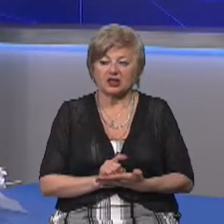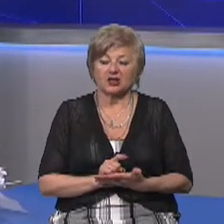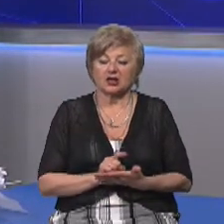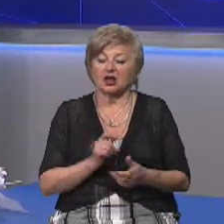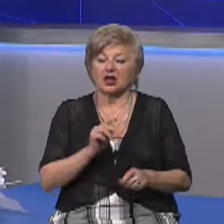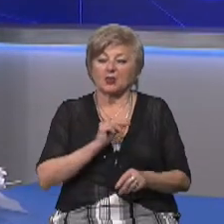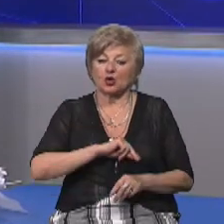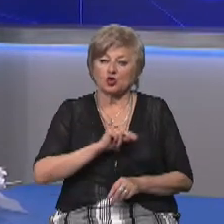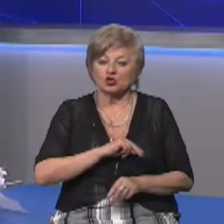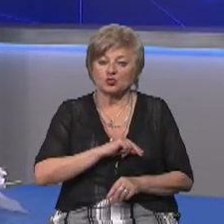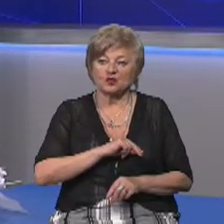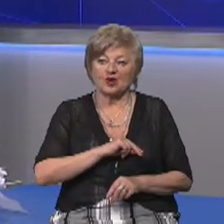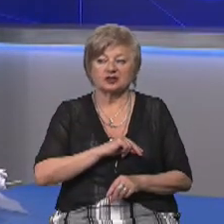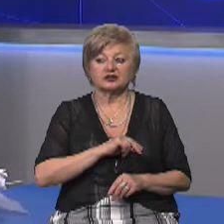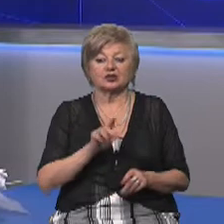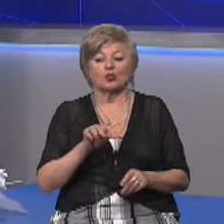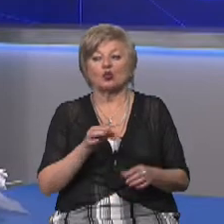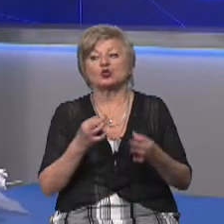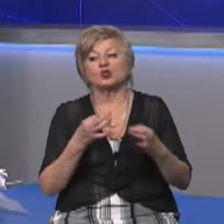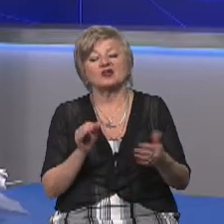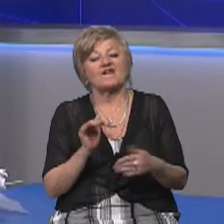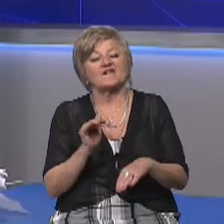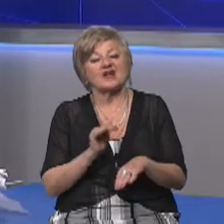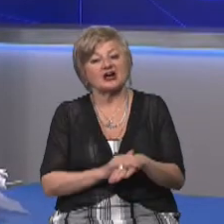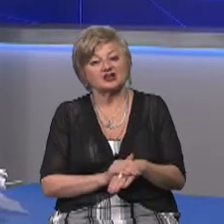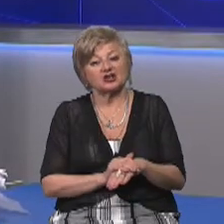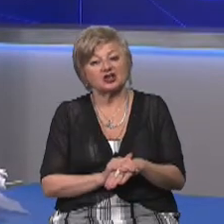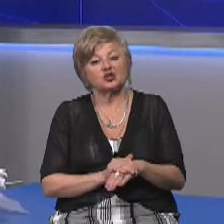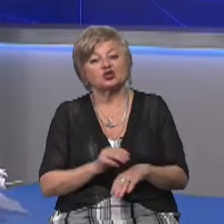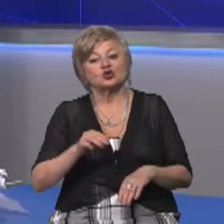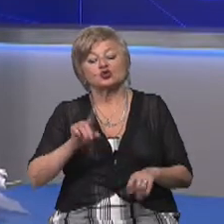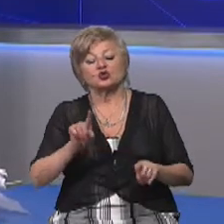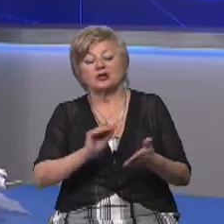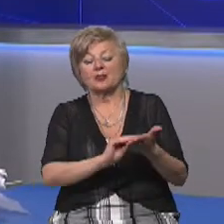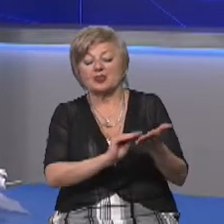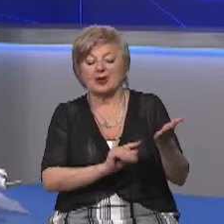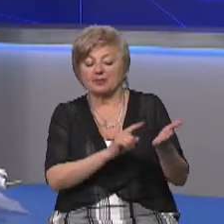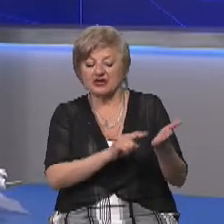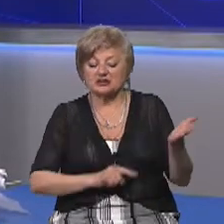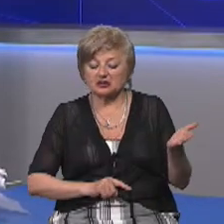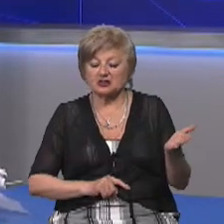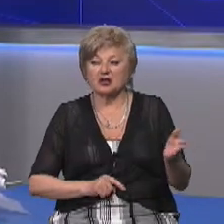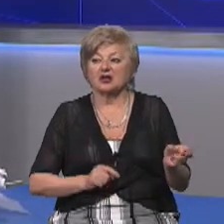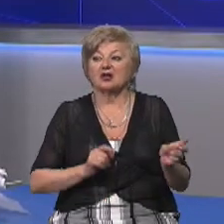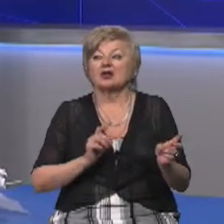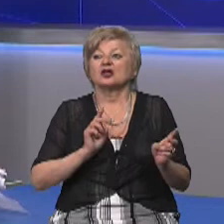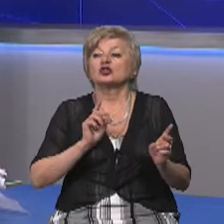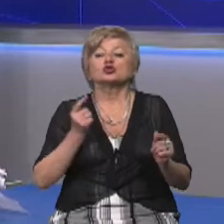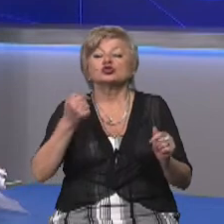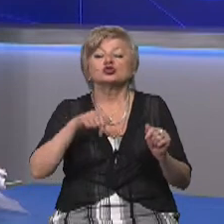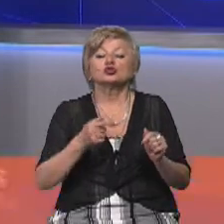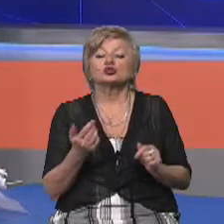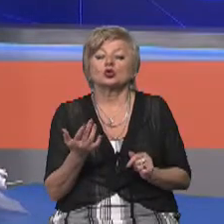ми повинні працювати по дозволу, от фактично, і те, що там написано в дозволі, які інгредієнти, в